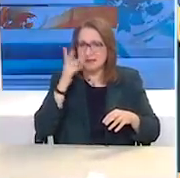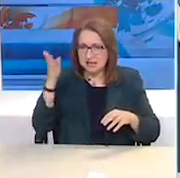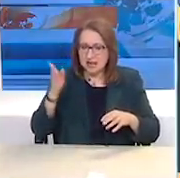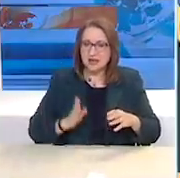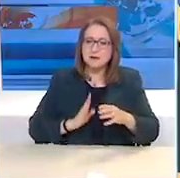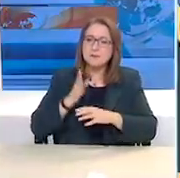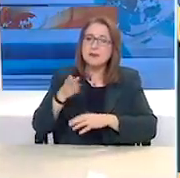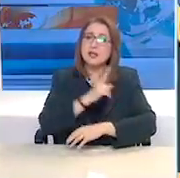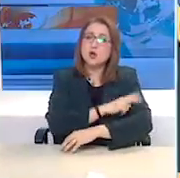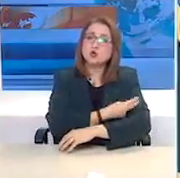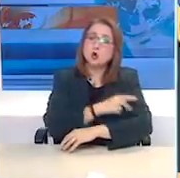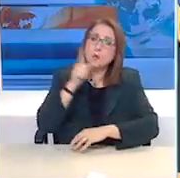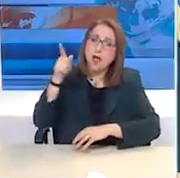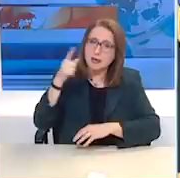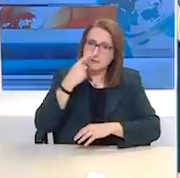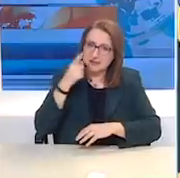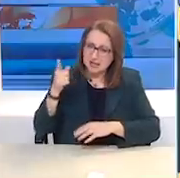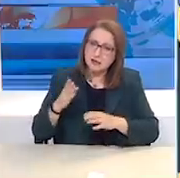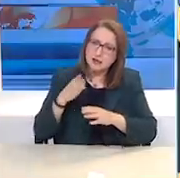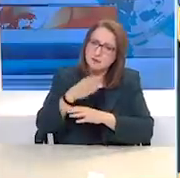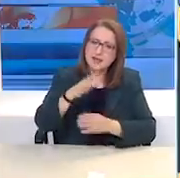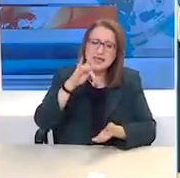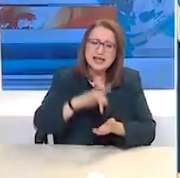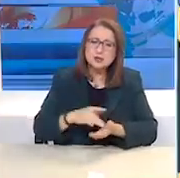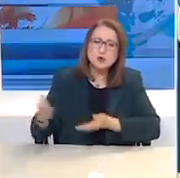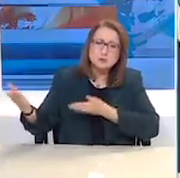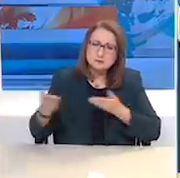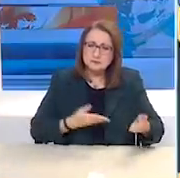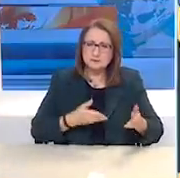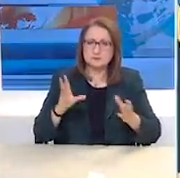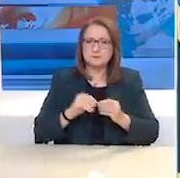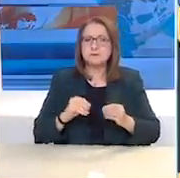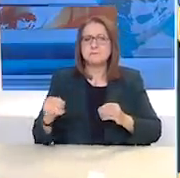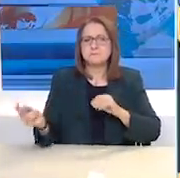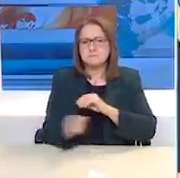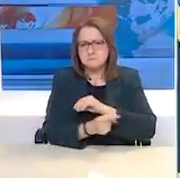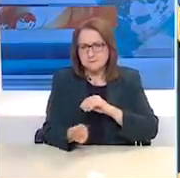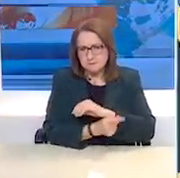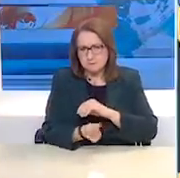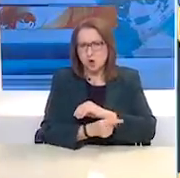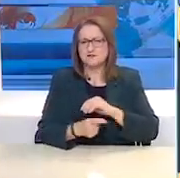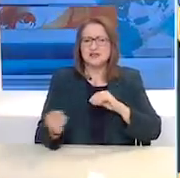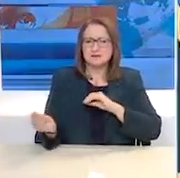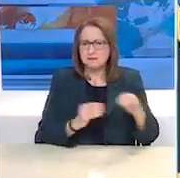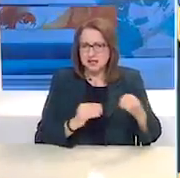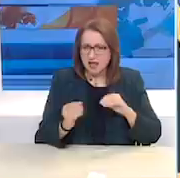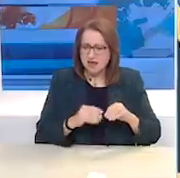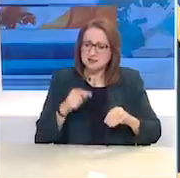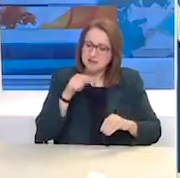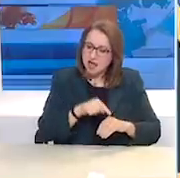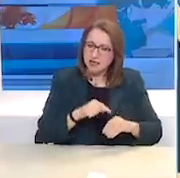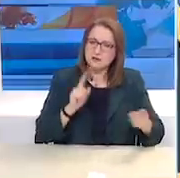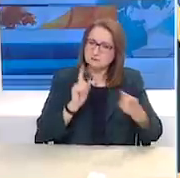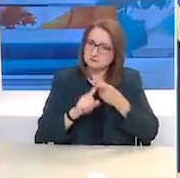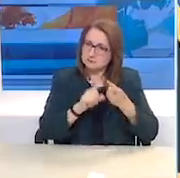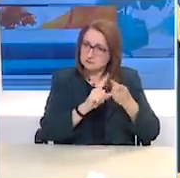Βοστάνιο Γενικό Νοσοκομείο Μυτιλίνης και επίσκεψη στο Κέντρο Υποδοχής και Ταυτοποίησης Μεταναστών, όπου πραγματοποιήθηκε συνάντηση με τους υπευθύνους του Κέντρου,